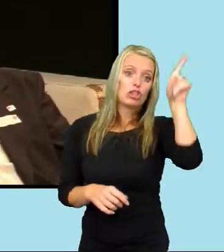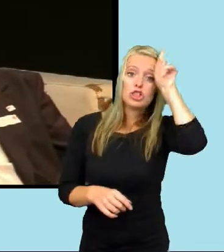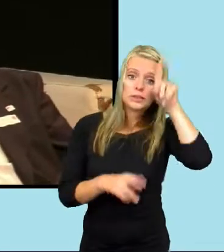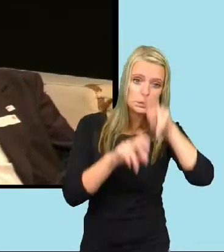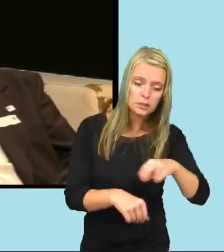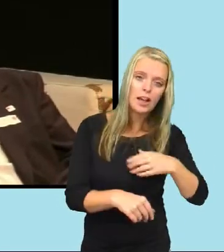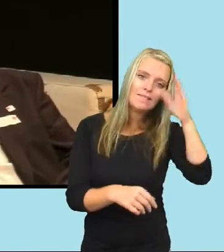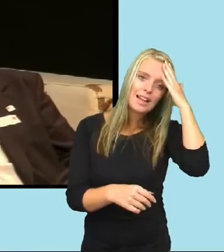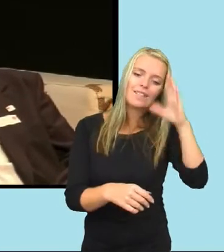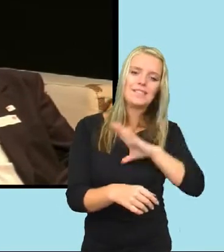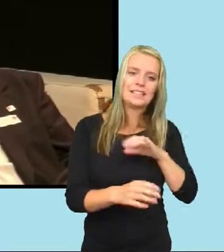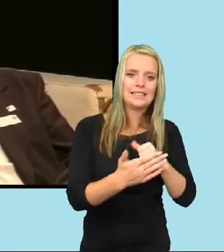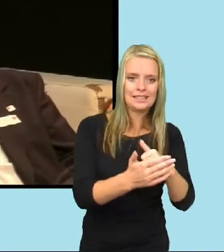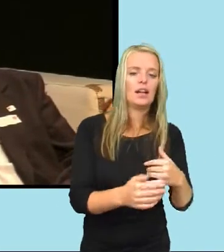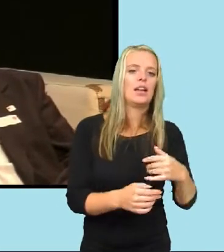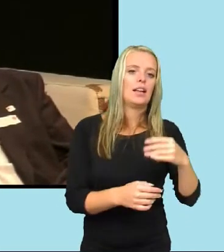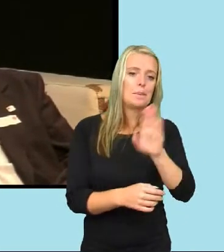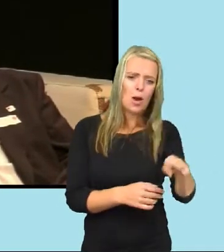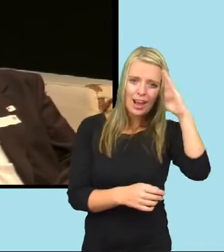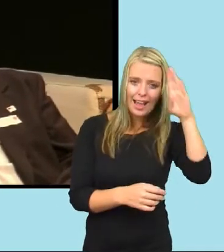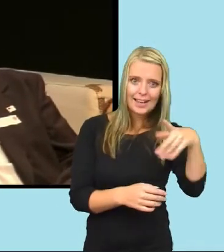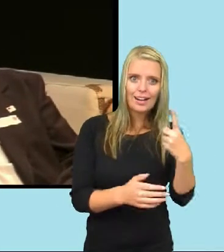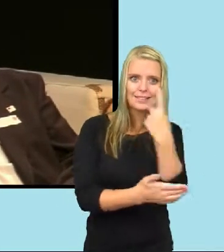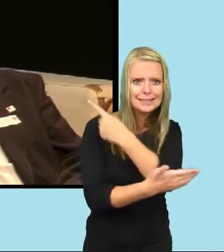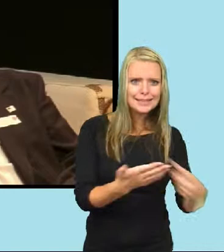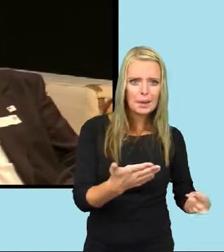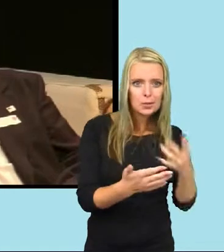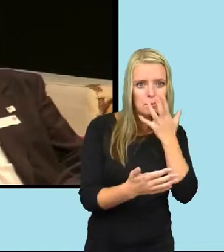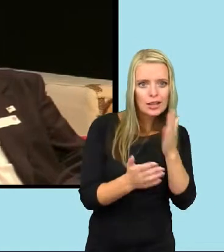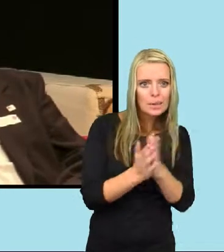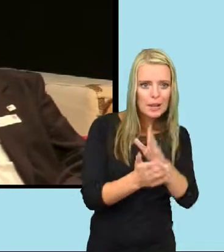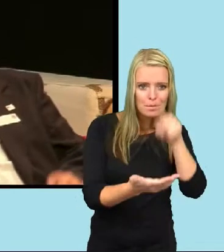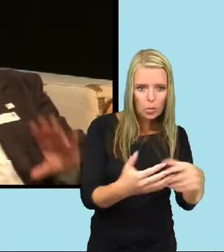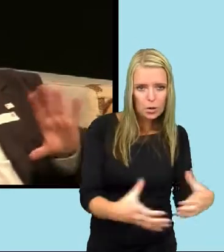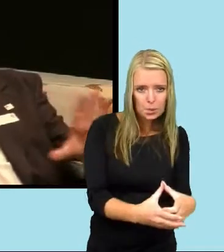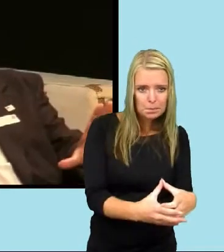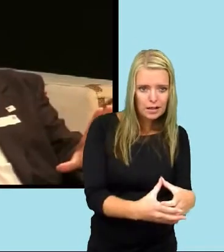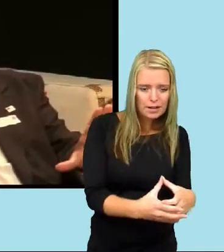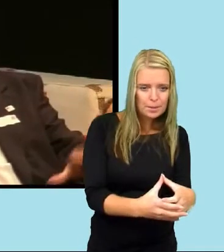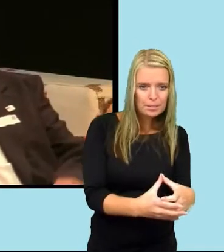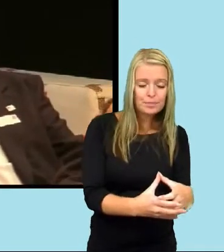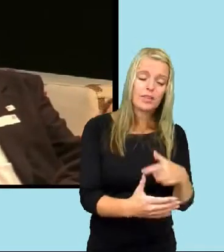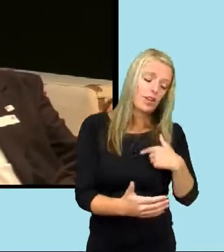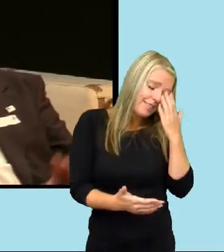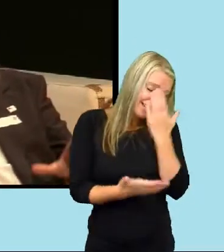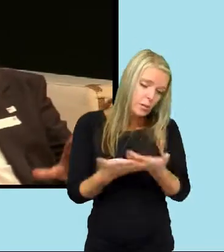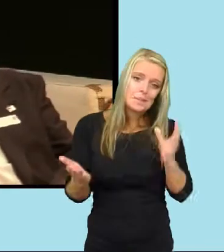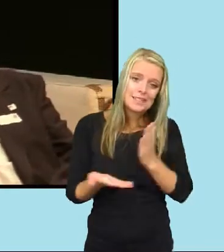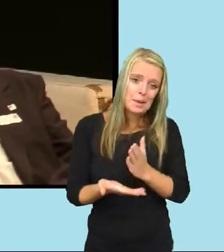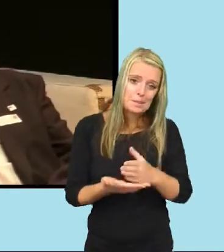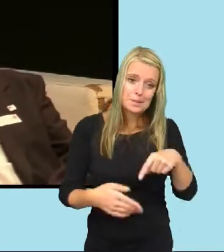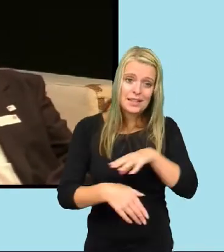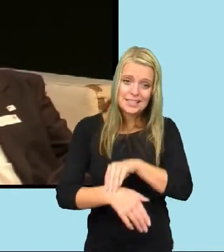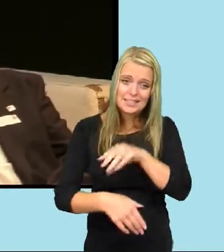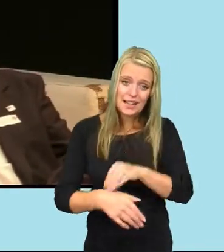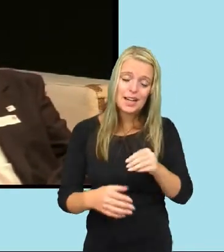säger att barnläkare är de som är allra sämst på att prata med sin målgrupp. Jag vet inte om det är så i Sverige, men